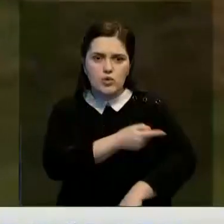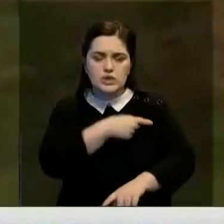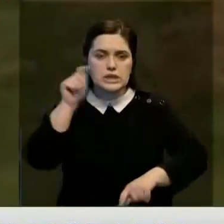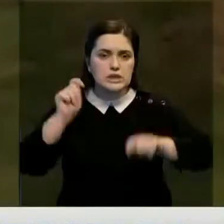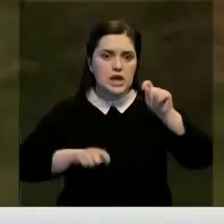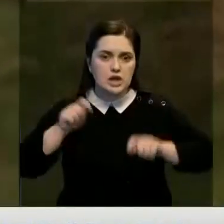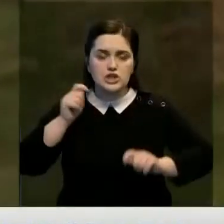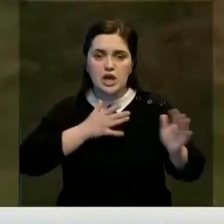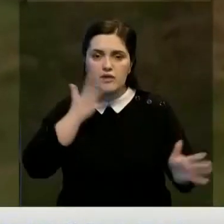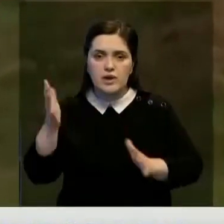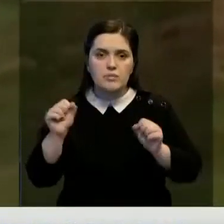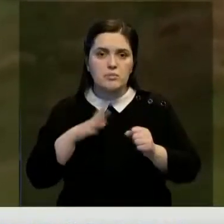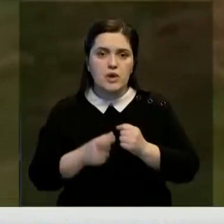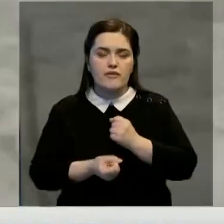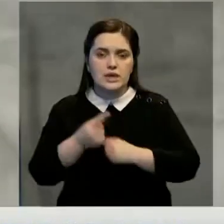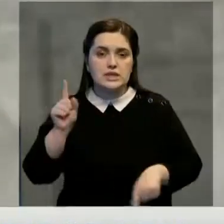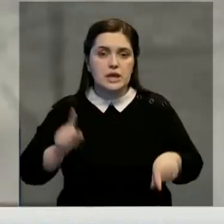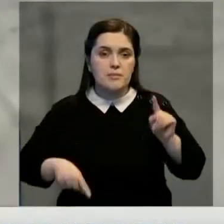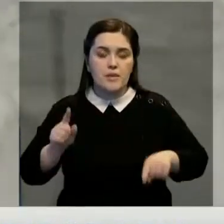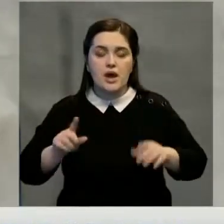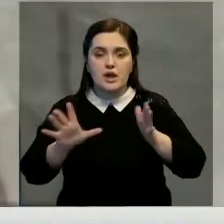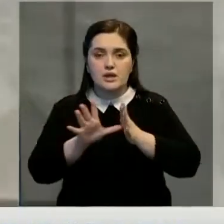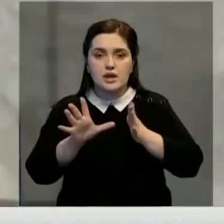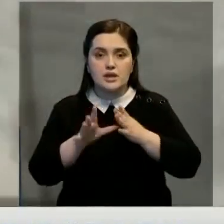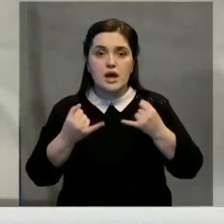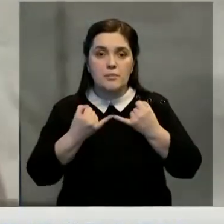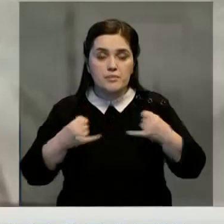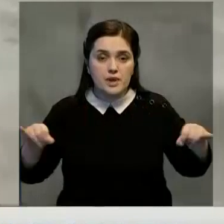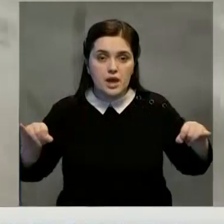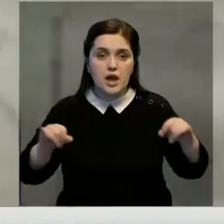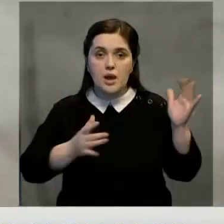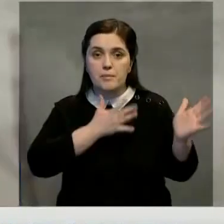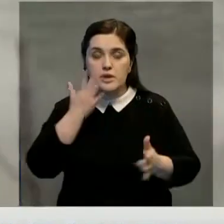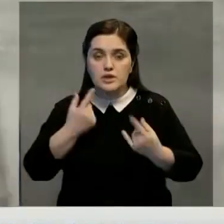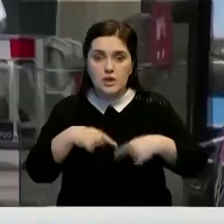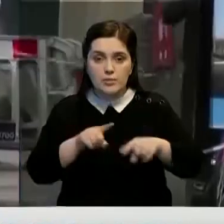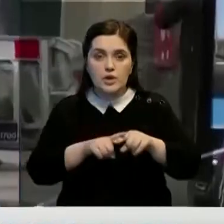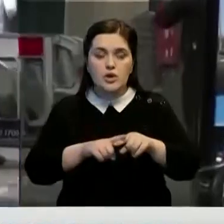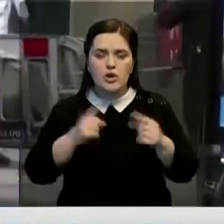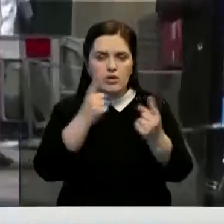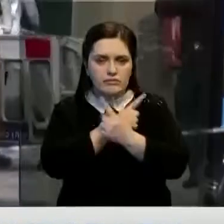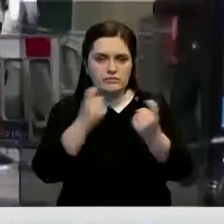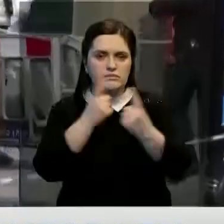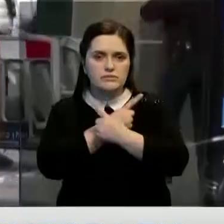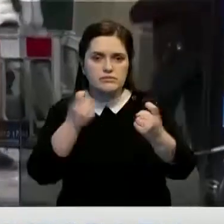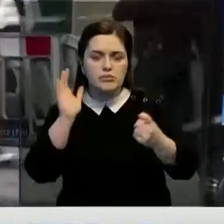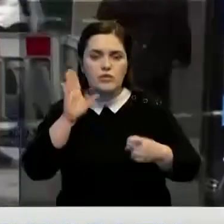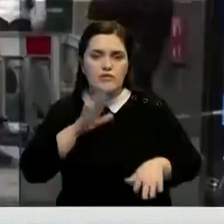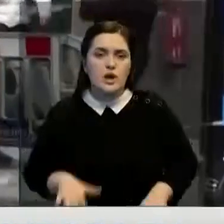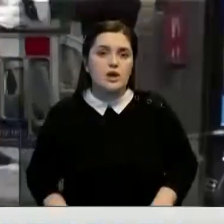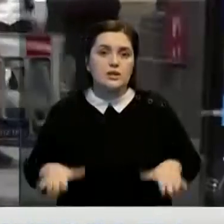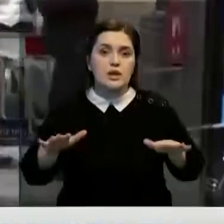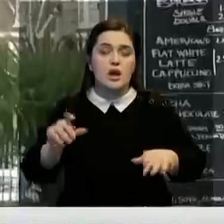и ветры. Могут возникнуть перебои в линиях электропередачи. Метеобюро выпустило сотни предупреждений о наводнениях.